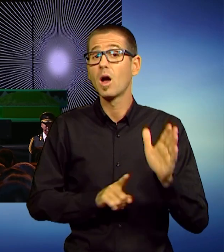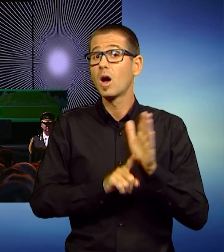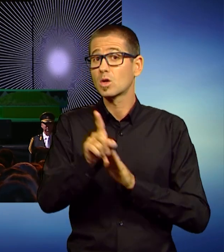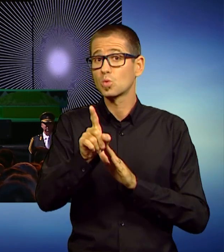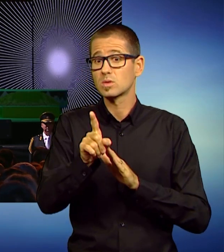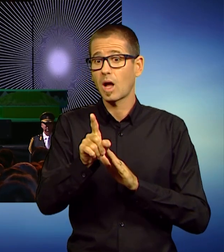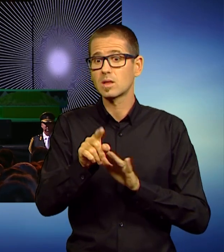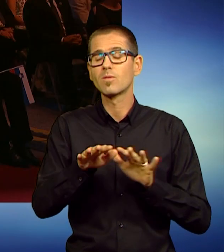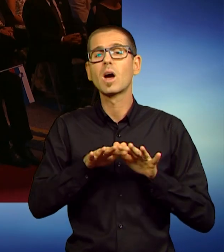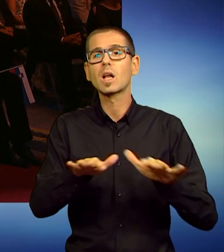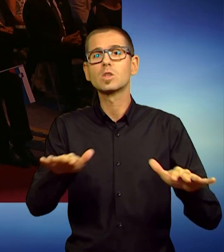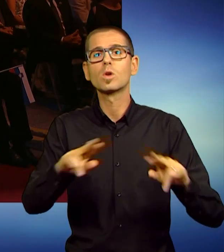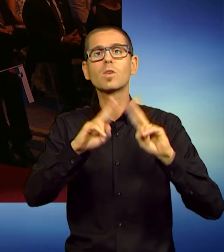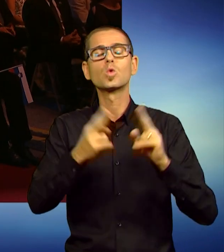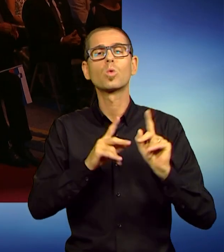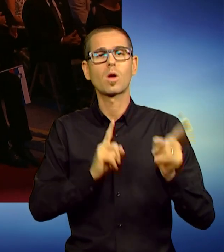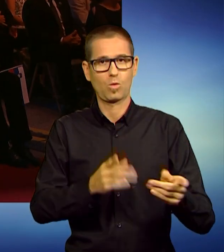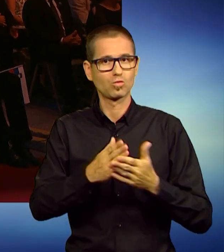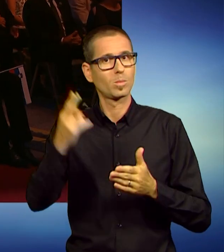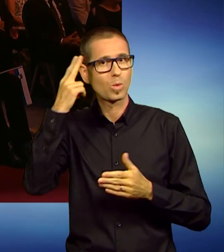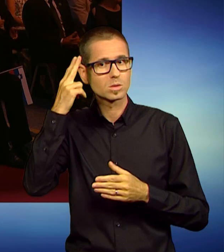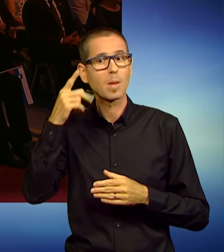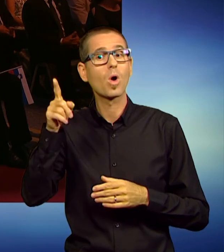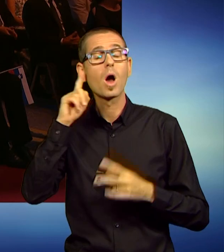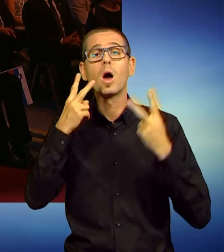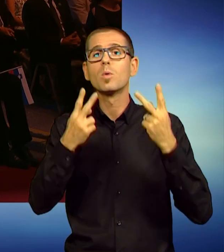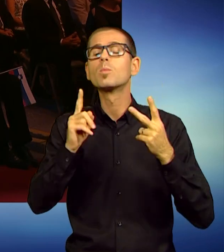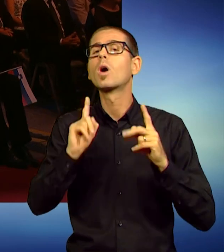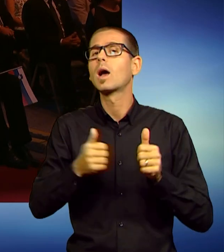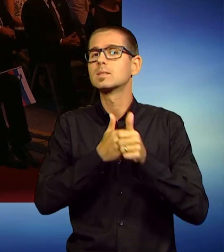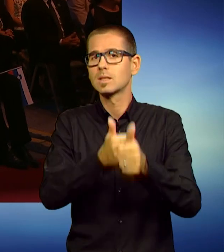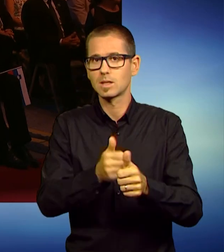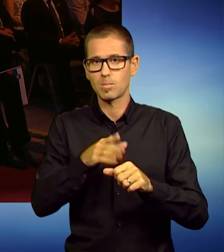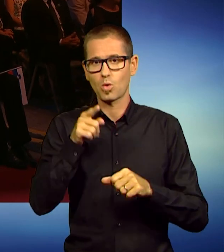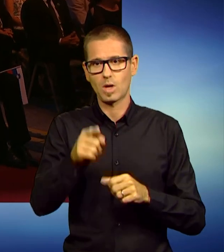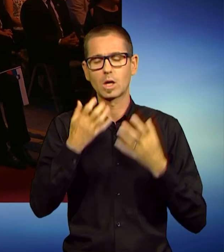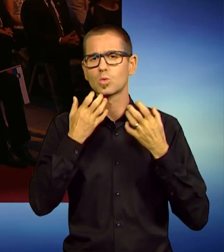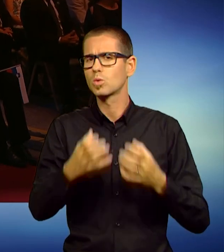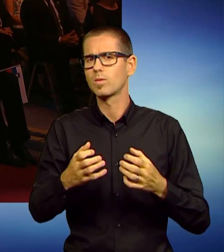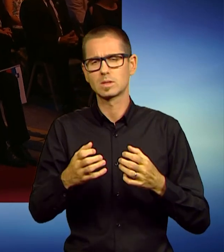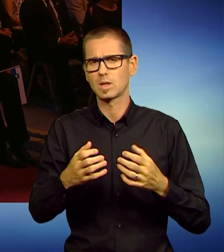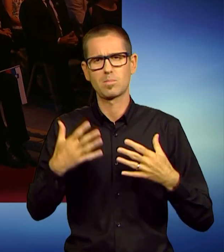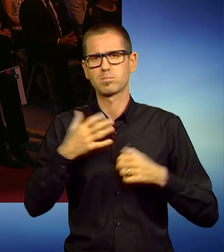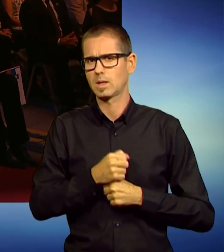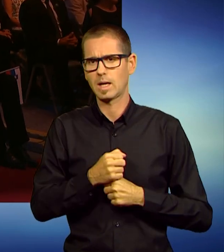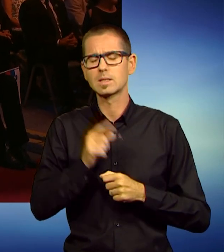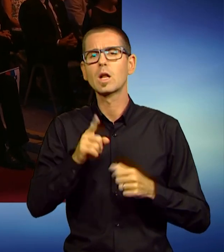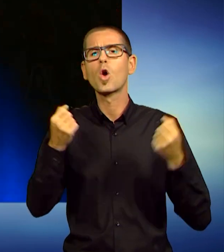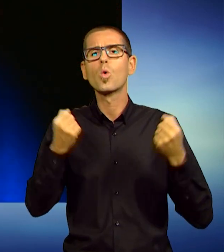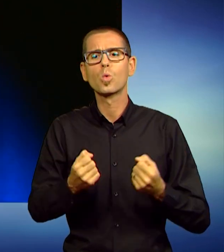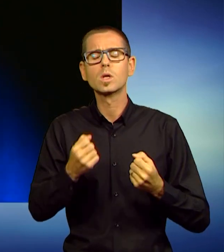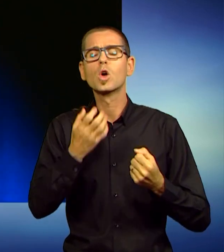Rezultate v razsežnostih svetovnih vojn poznamo, a ključno je, kaj sledi po takih zgodovinskih pretresih in hudih